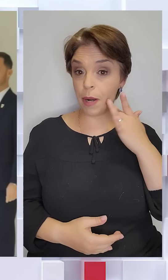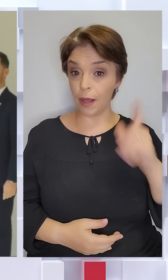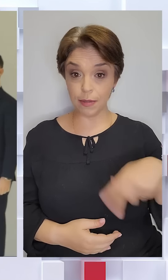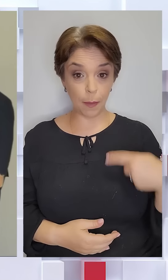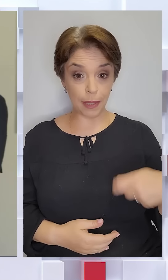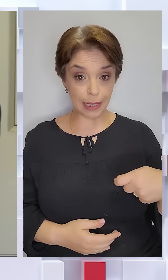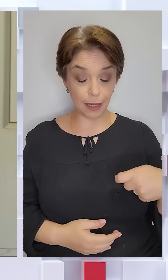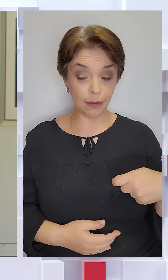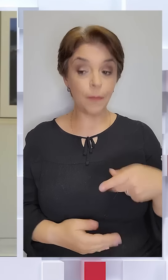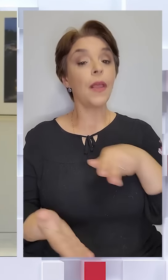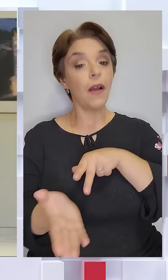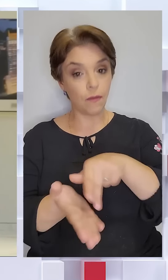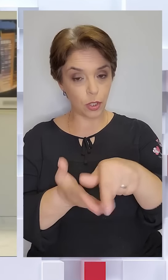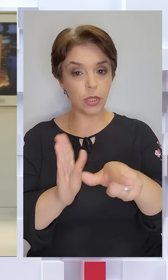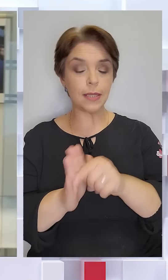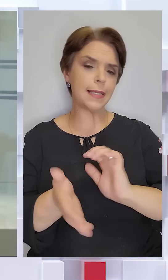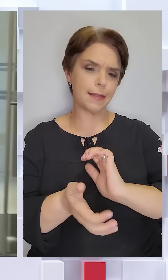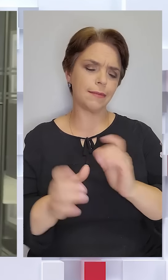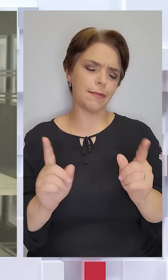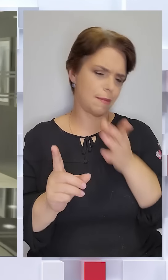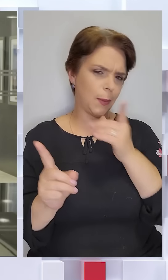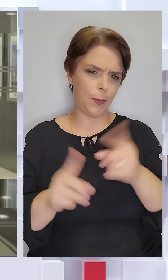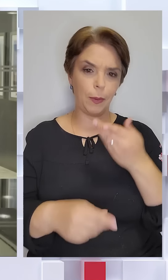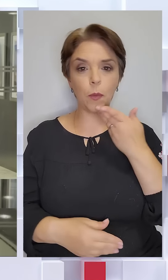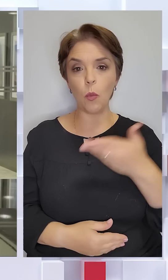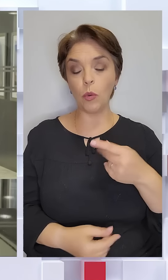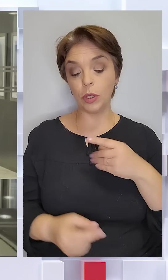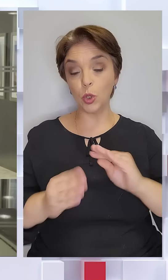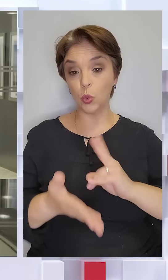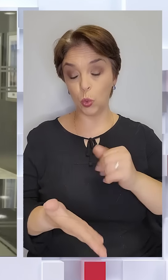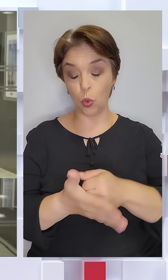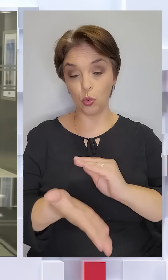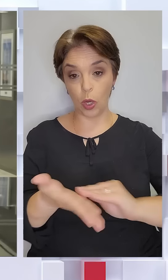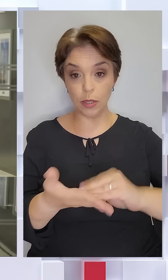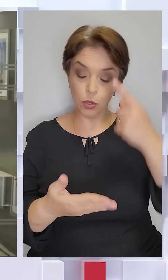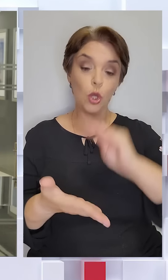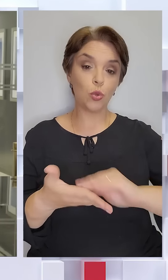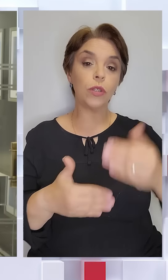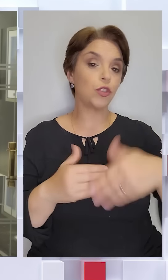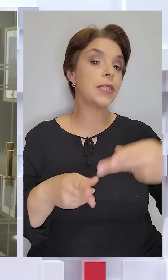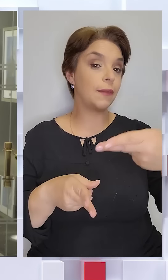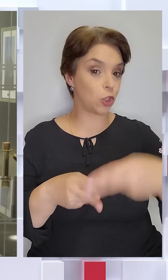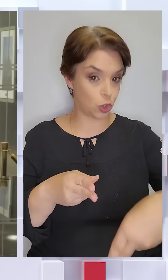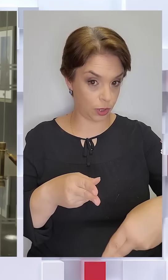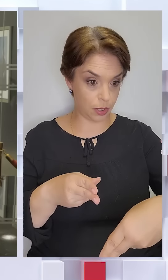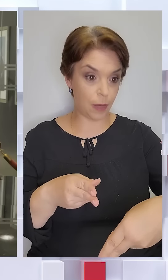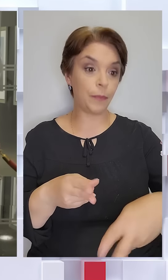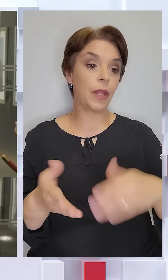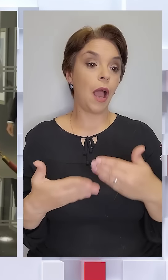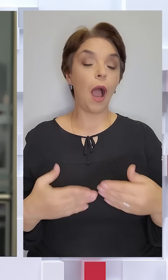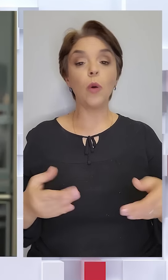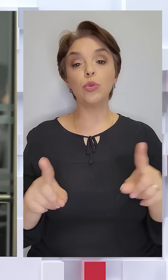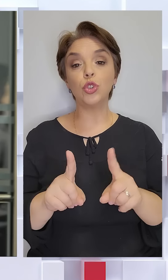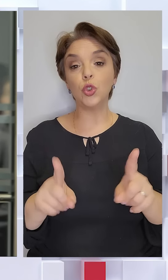американський президенти вийшли зі стислими промовами до журналістів. Знаємо, що зустріч вже завершилася. А от